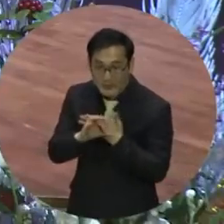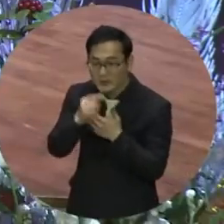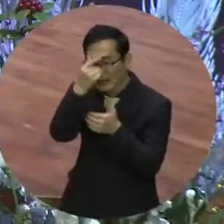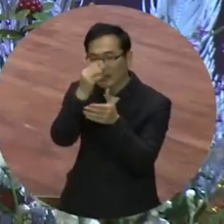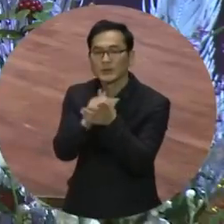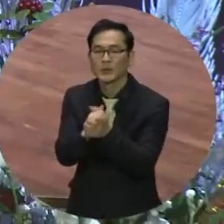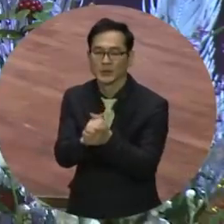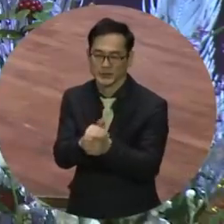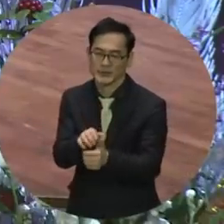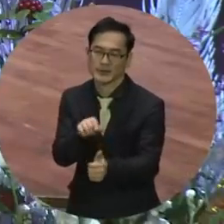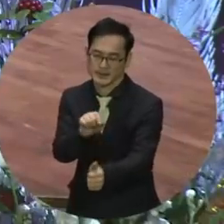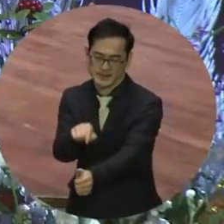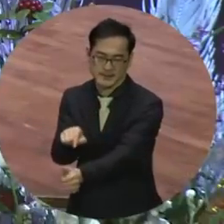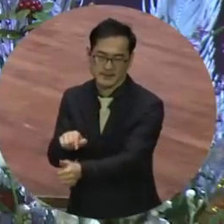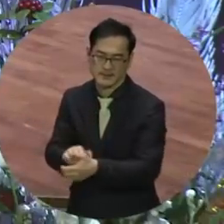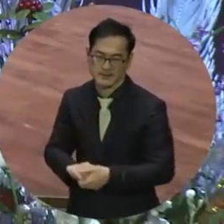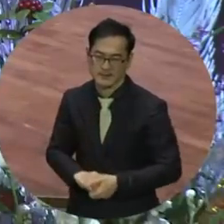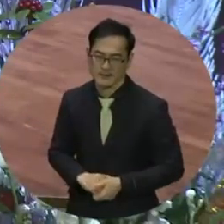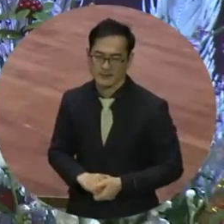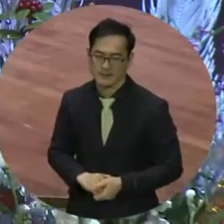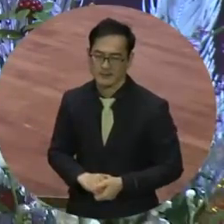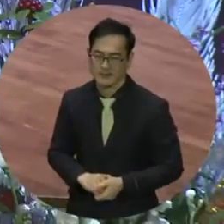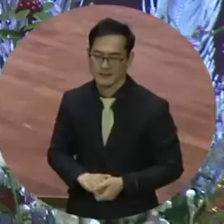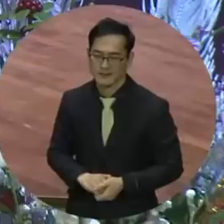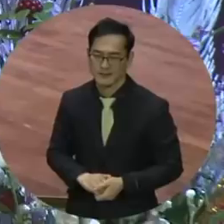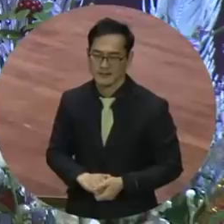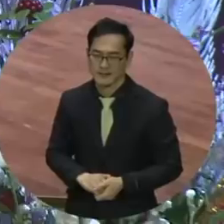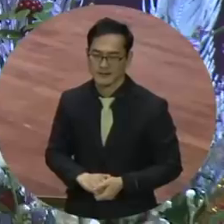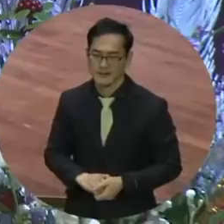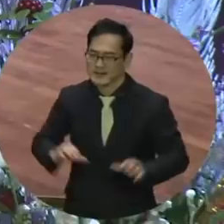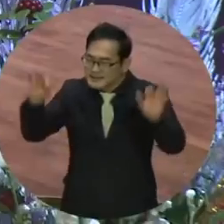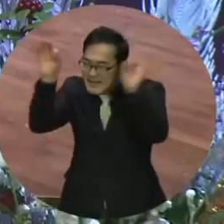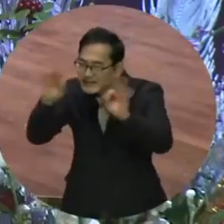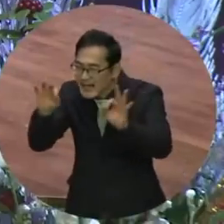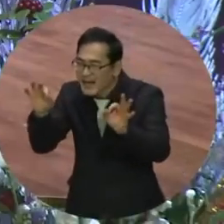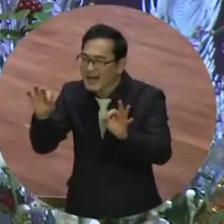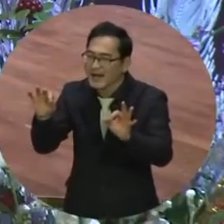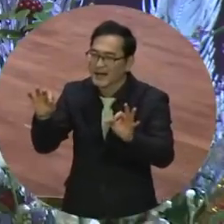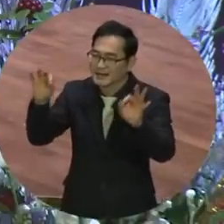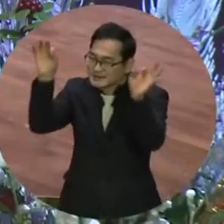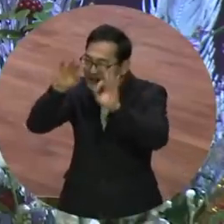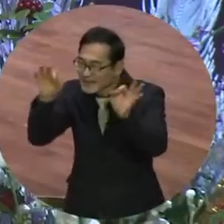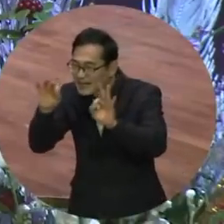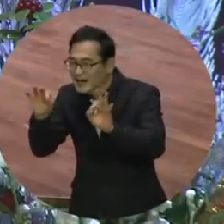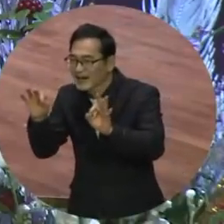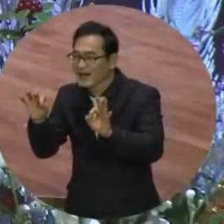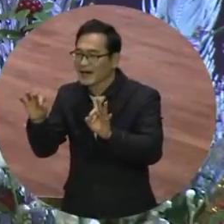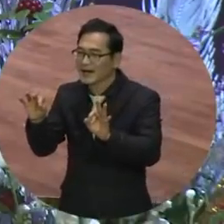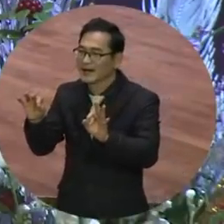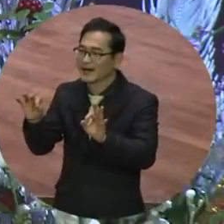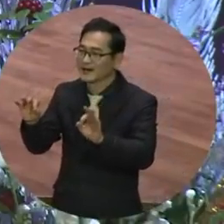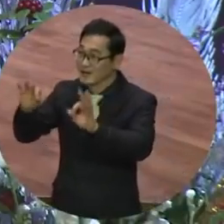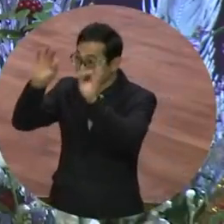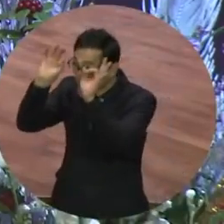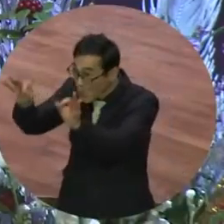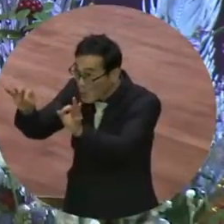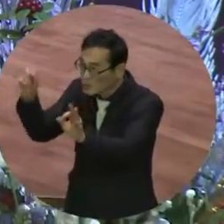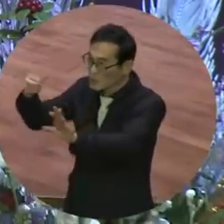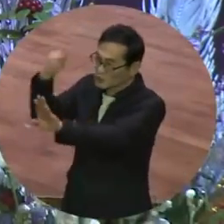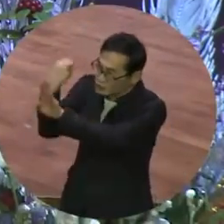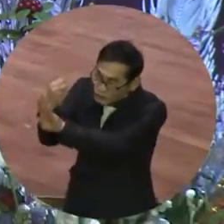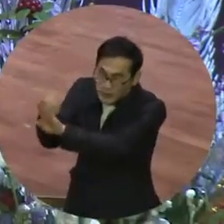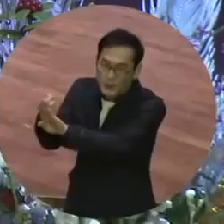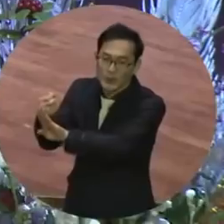기도해라. 찾아라. 구하라. 두드리라. 다 아시면서 전능자가 뭘 그렇게 세밀하게 합니까?